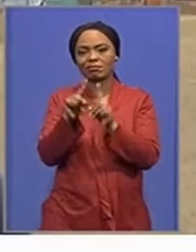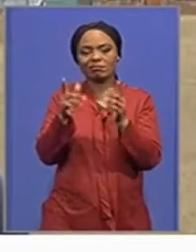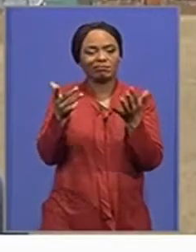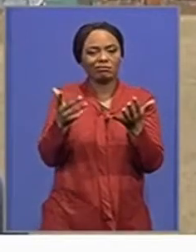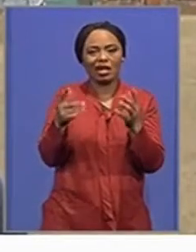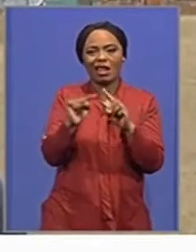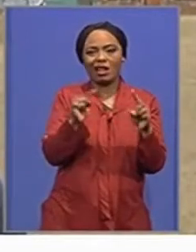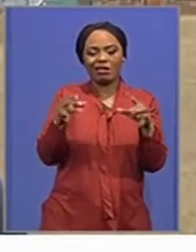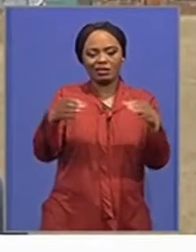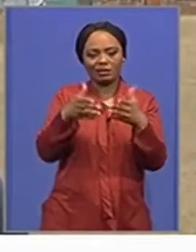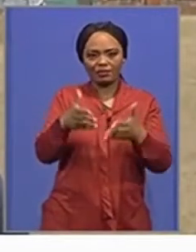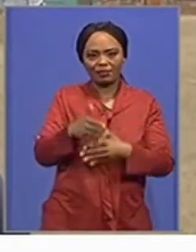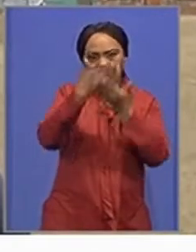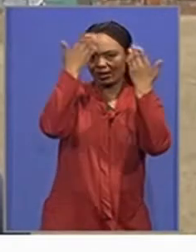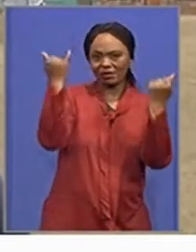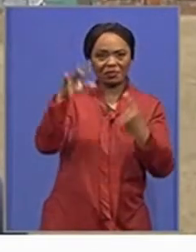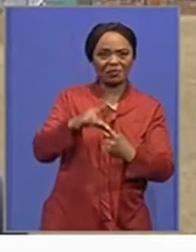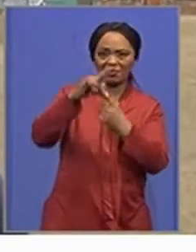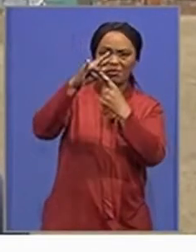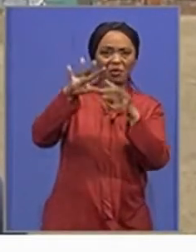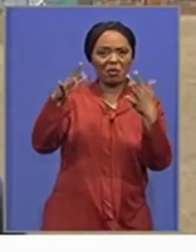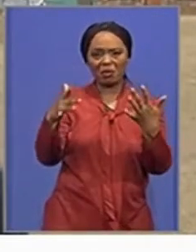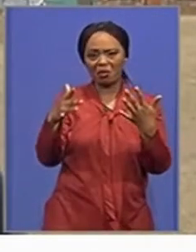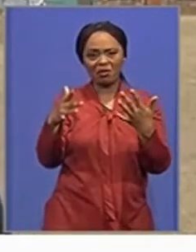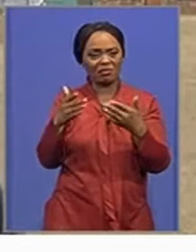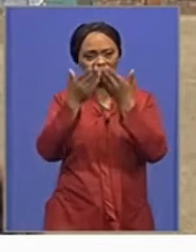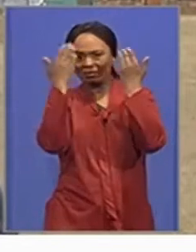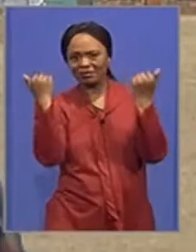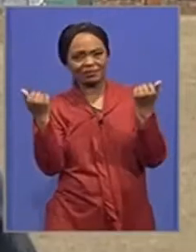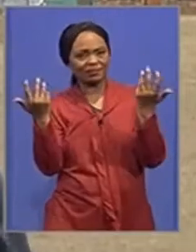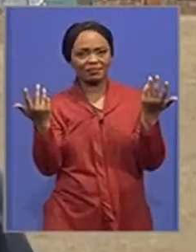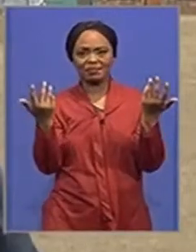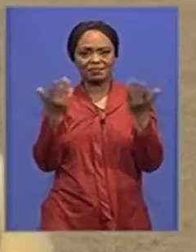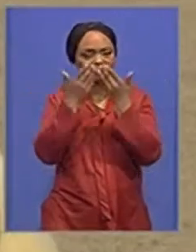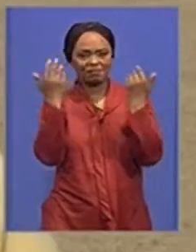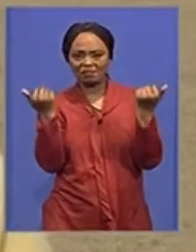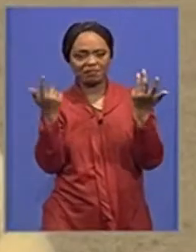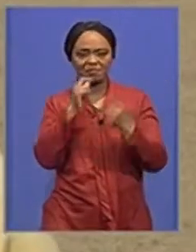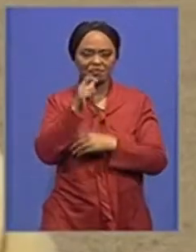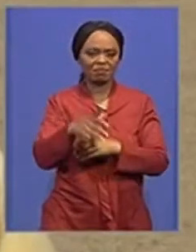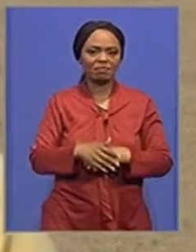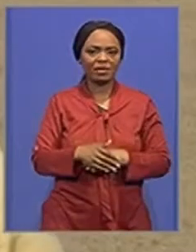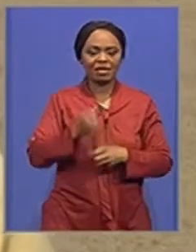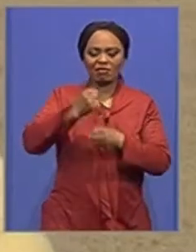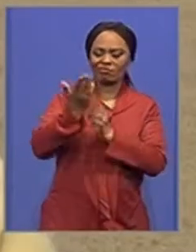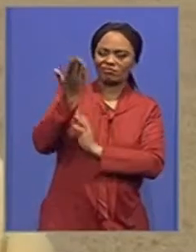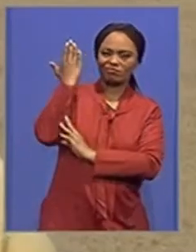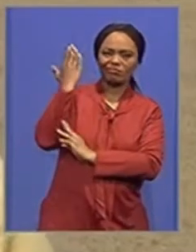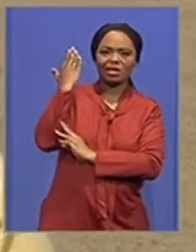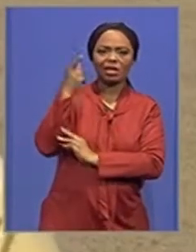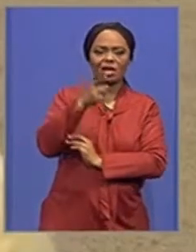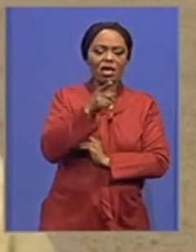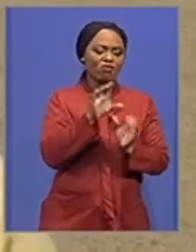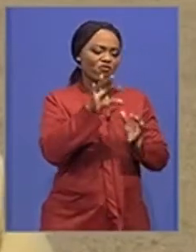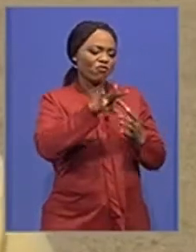re kgethe kapa se re tlameha re kgethela ha re tsebe re keme ke mahareng. Dilemong tse fetileng ne re voutela mekgatlo re tshepisa di